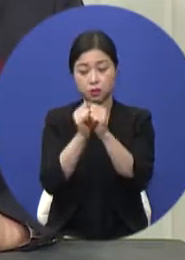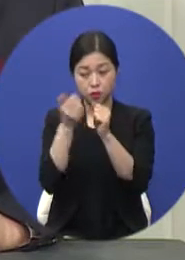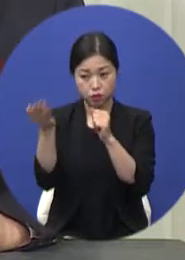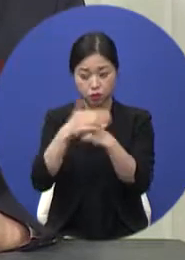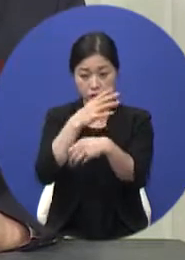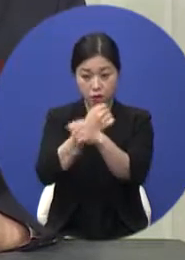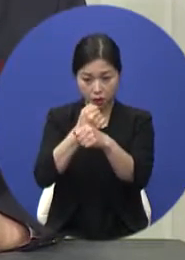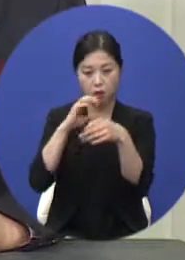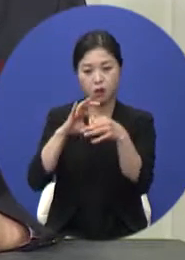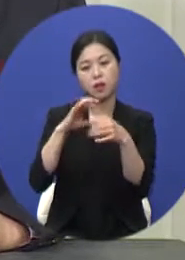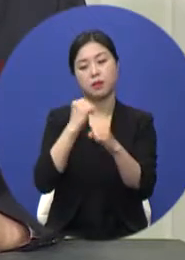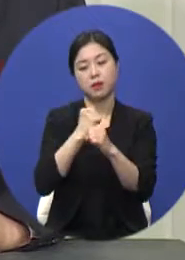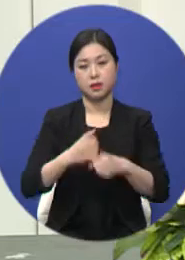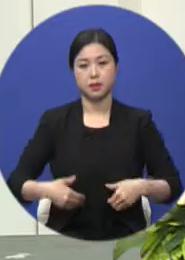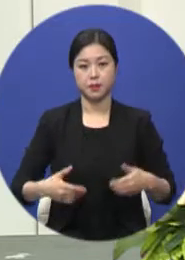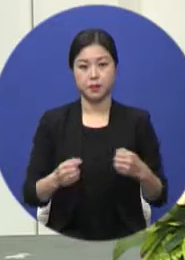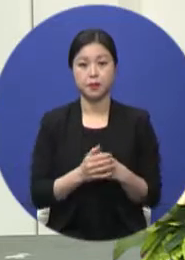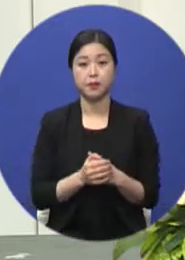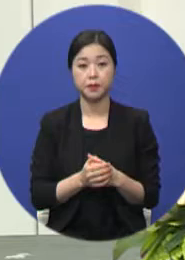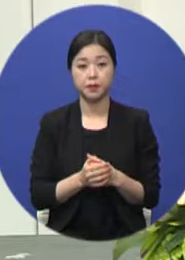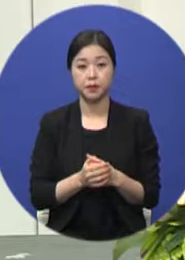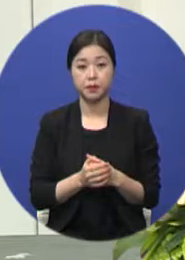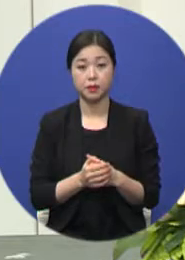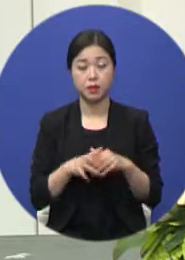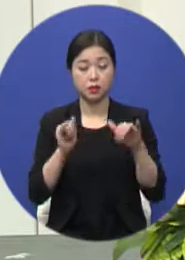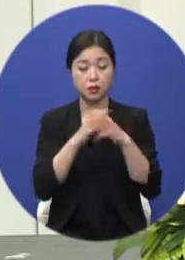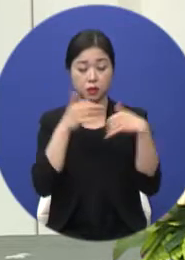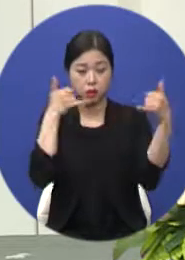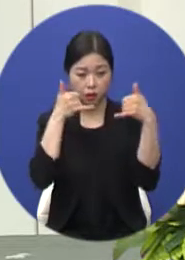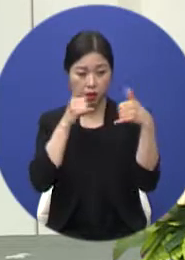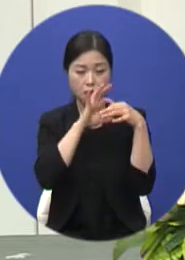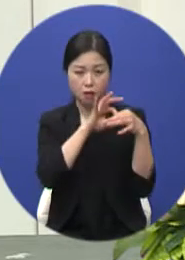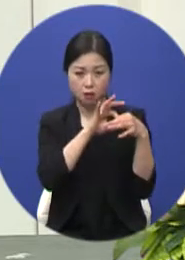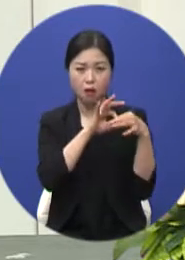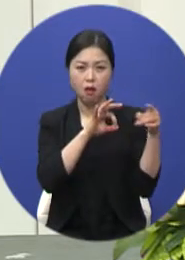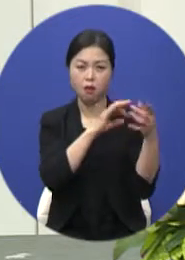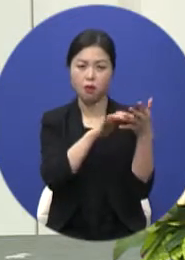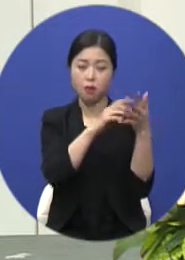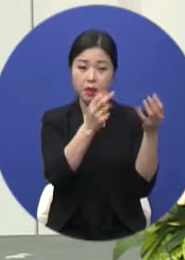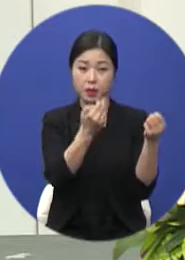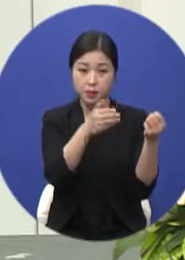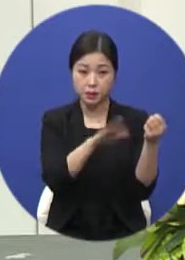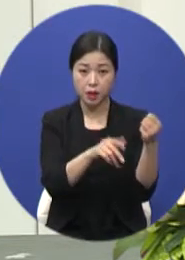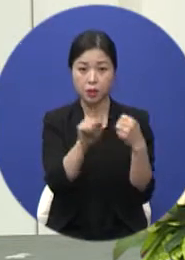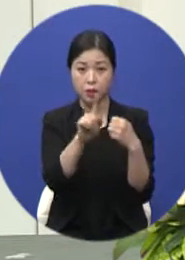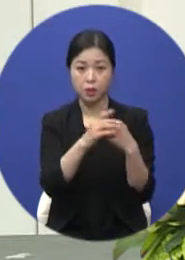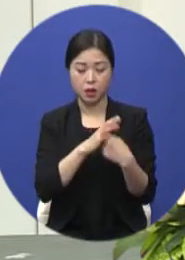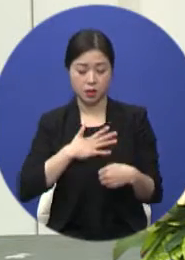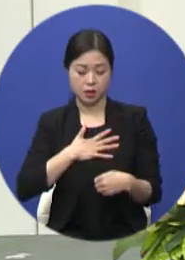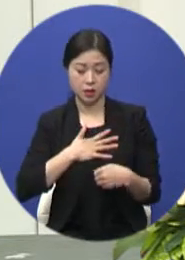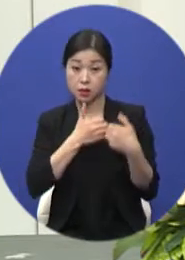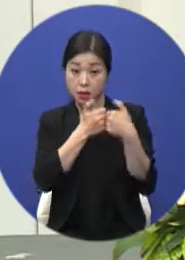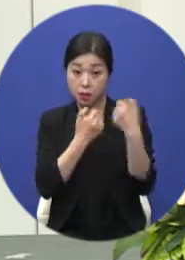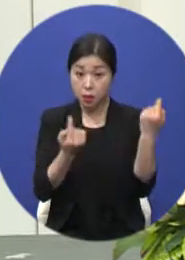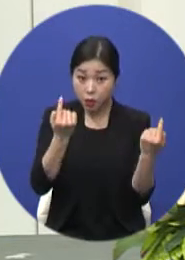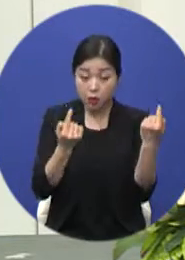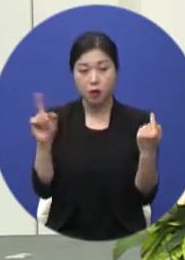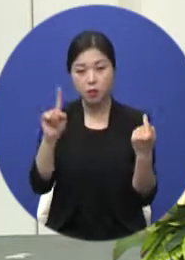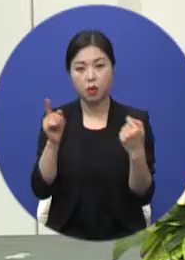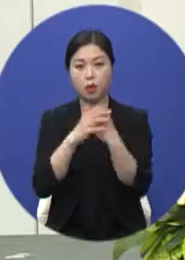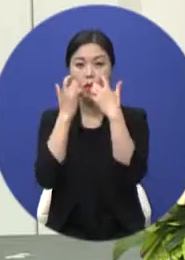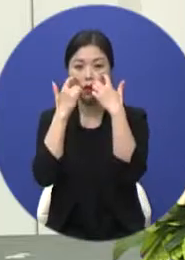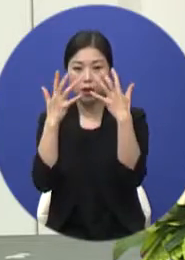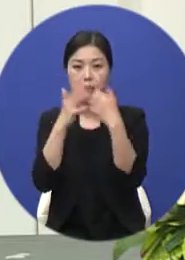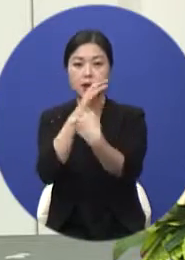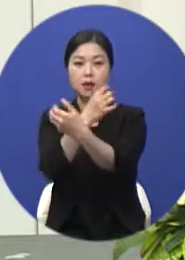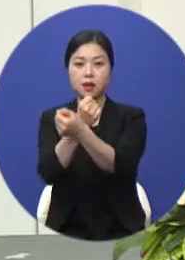딱 했는데 지금 뭐 전화 대기가 많이 있지만 여하튼 제가 보기에는 요거는 심리적인 상담보다도